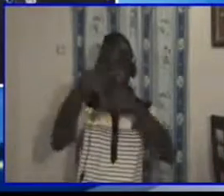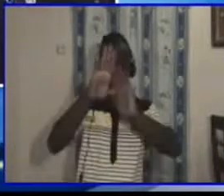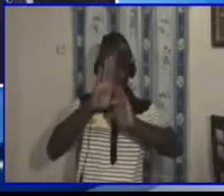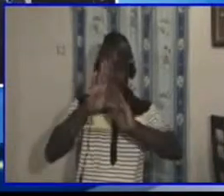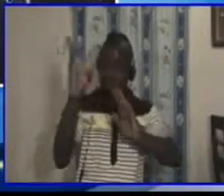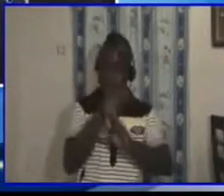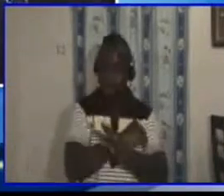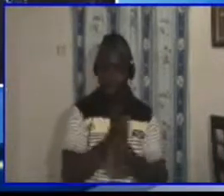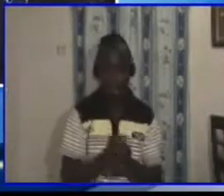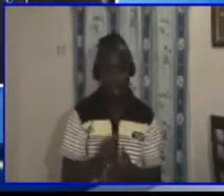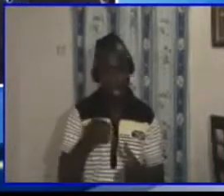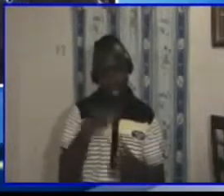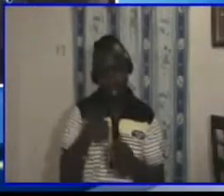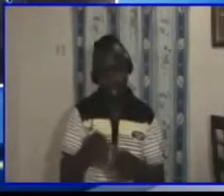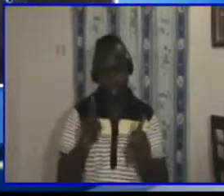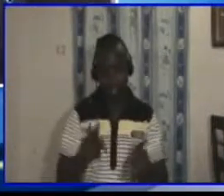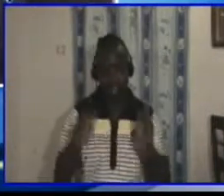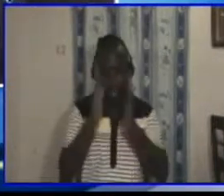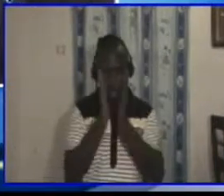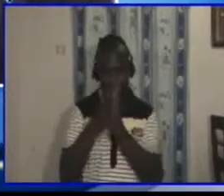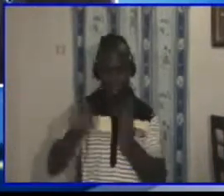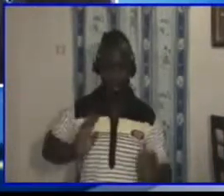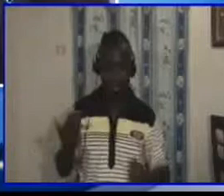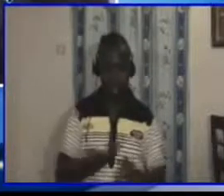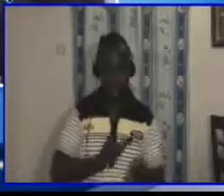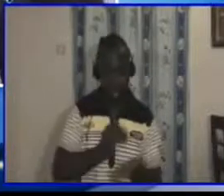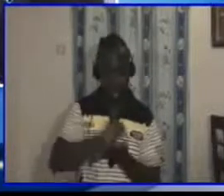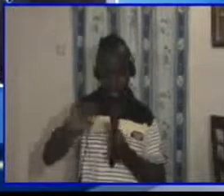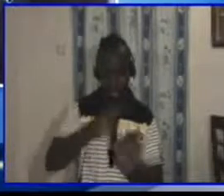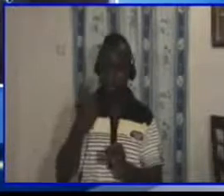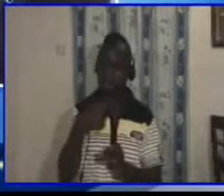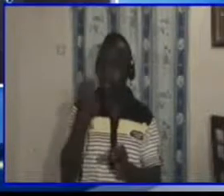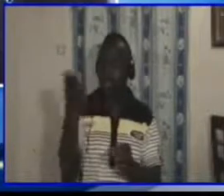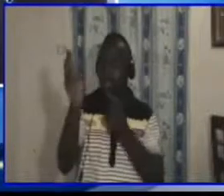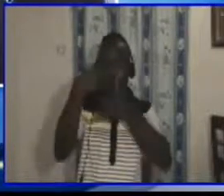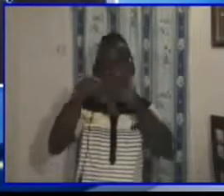nessuno prega nostro figlio che sei nei cieli